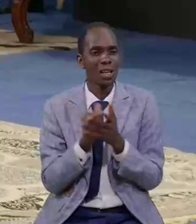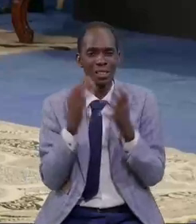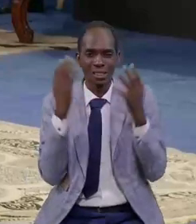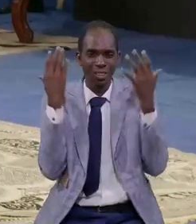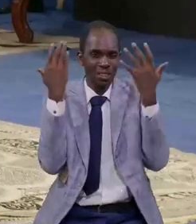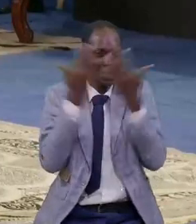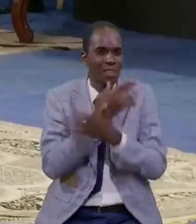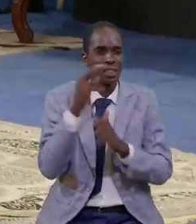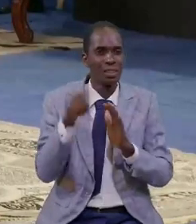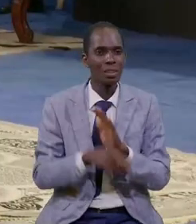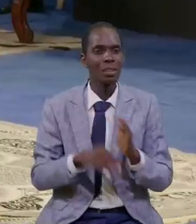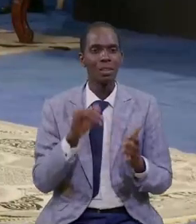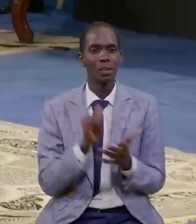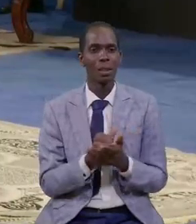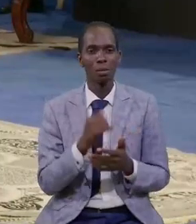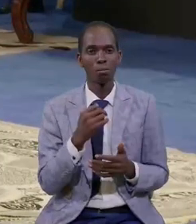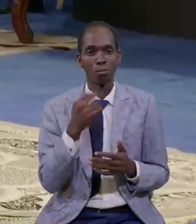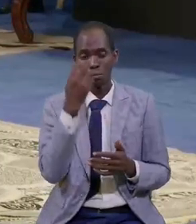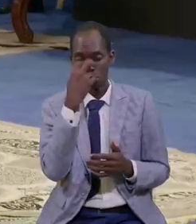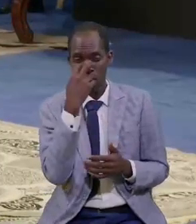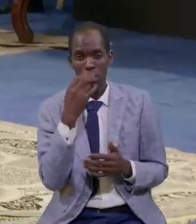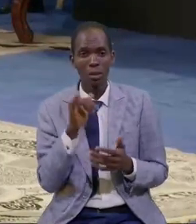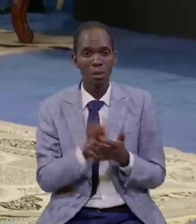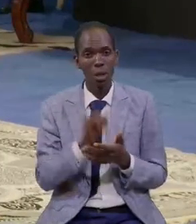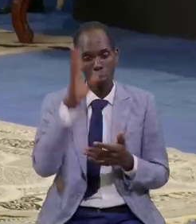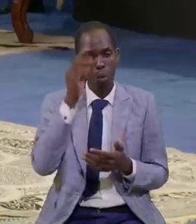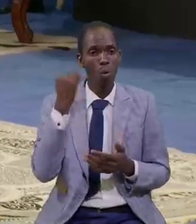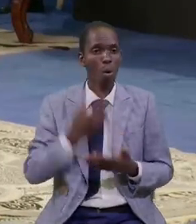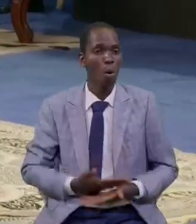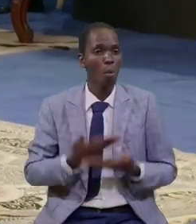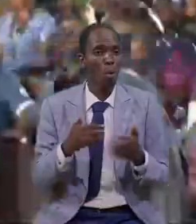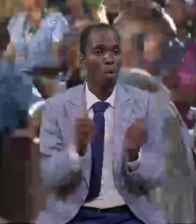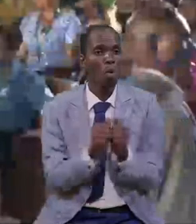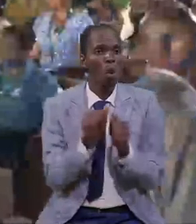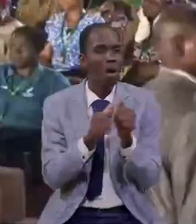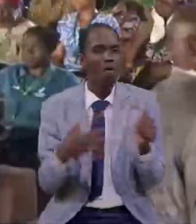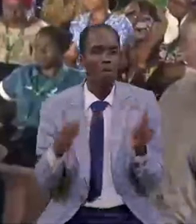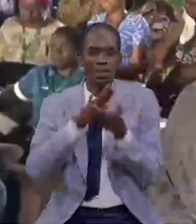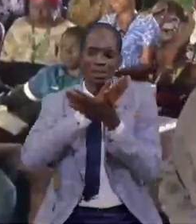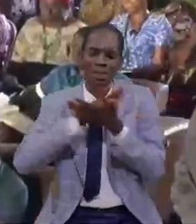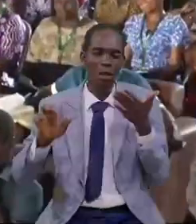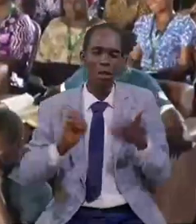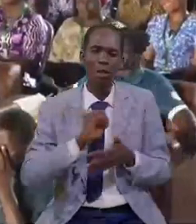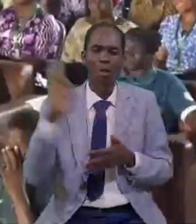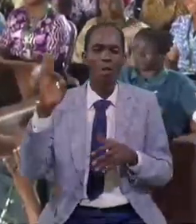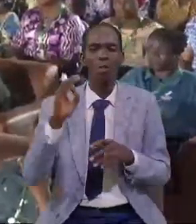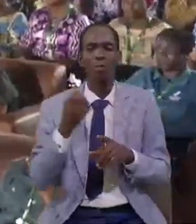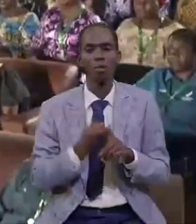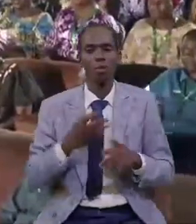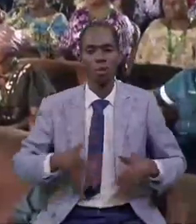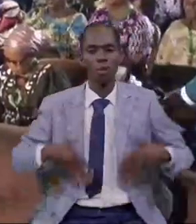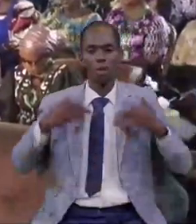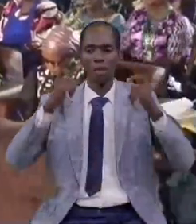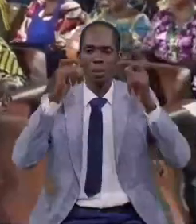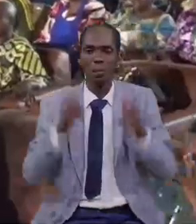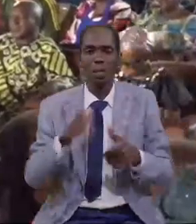l'aveuglement il est avec le lequel il est né tout a disparu immédiatement cette infimité avec